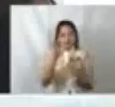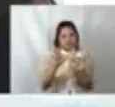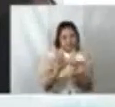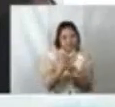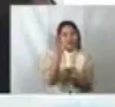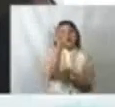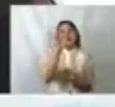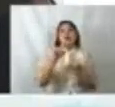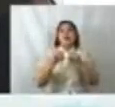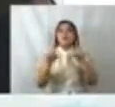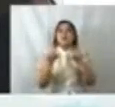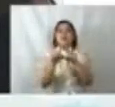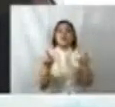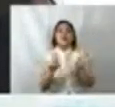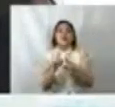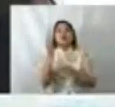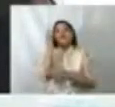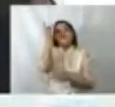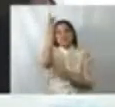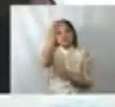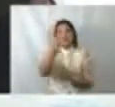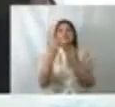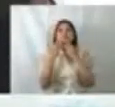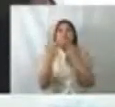also our future. Thank you.